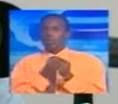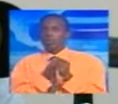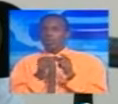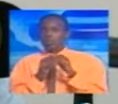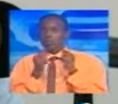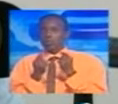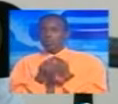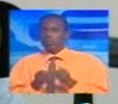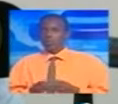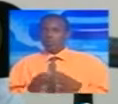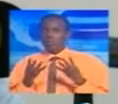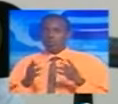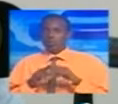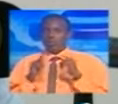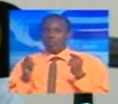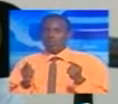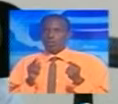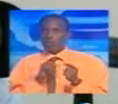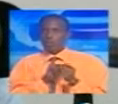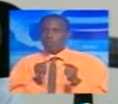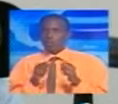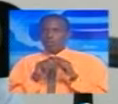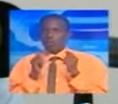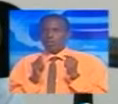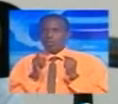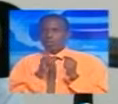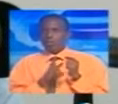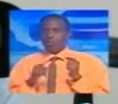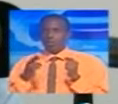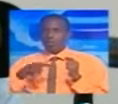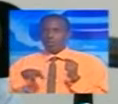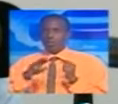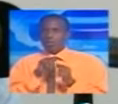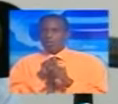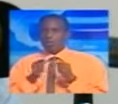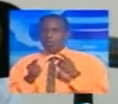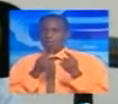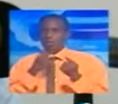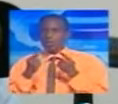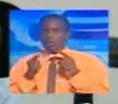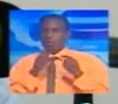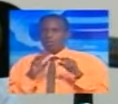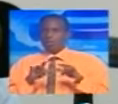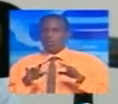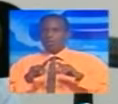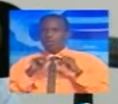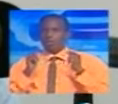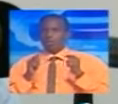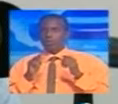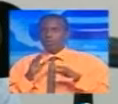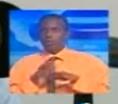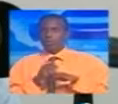façon claire, précise, simple, concise et neutre. La communication dans l'administration se